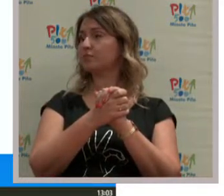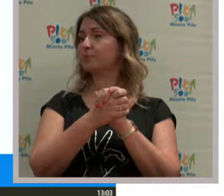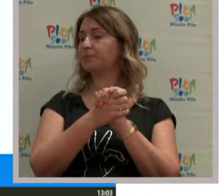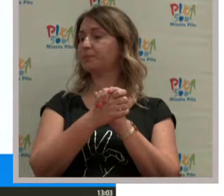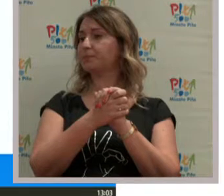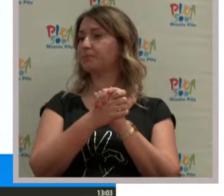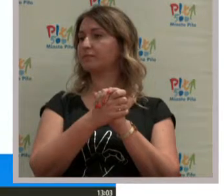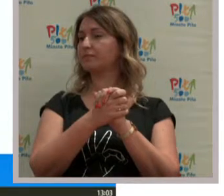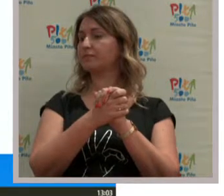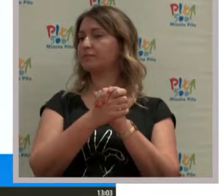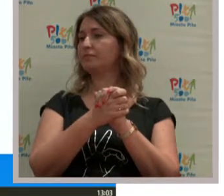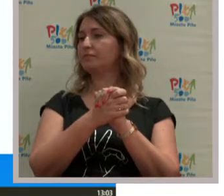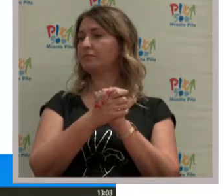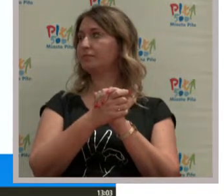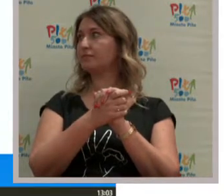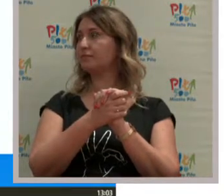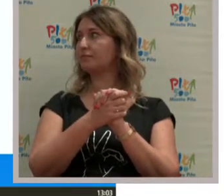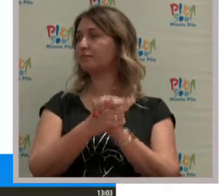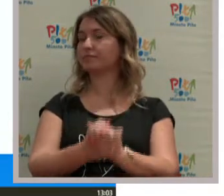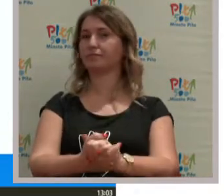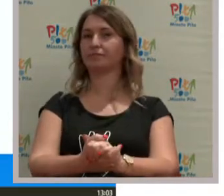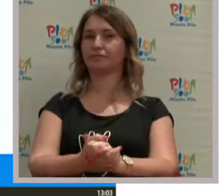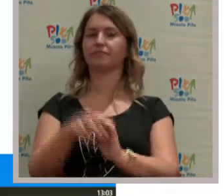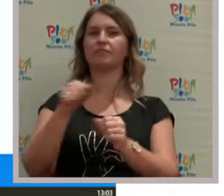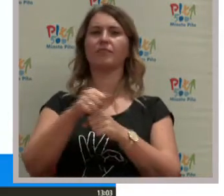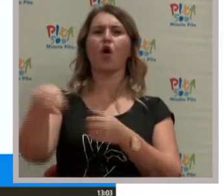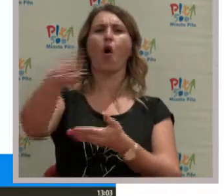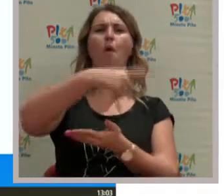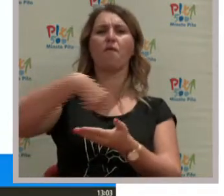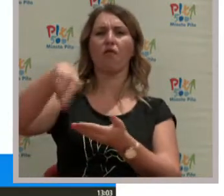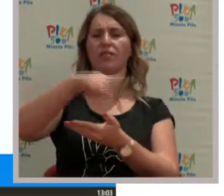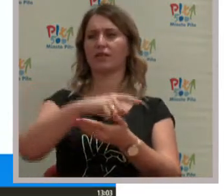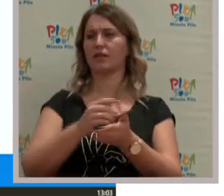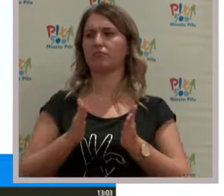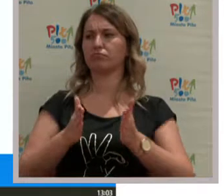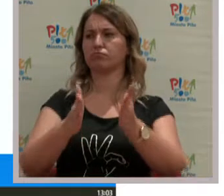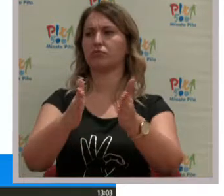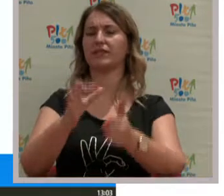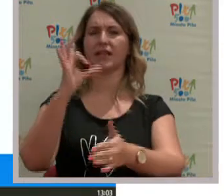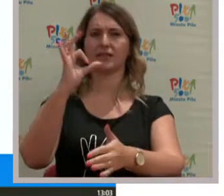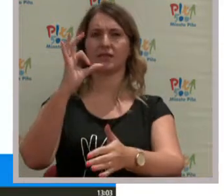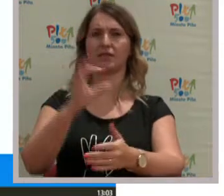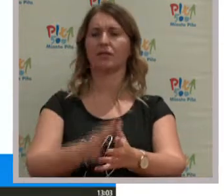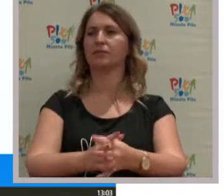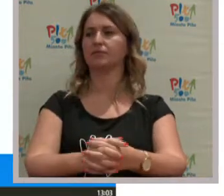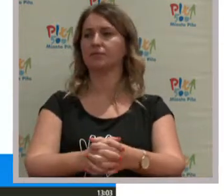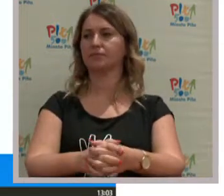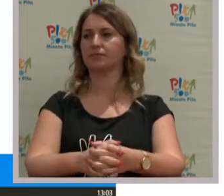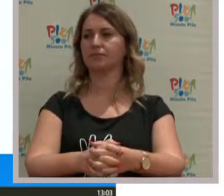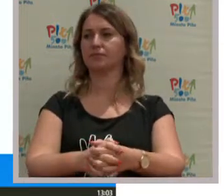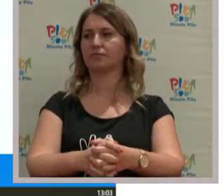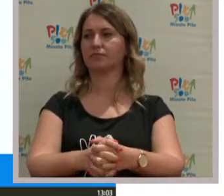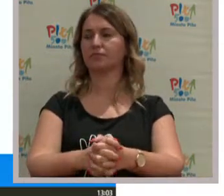się dzisiejsza obwodnica. To na zewnątrz to jest Eska, więc będzie to miejsce